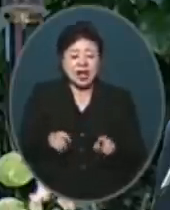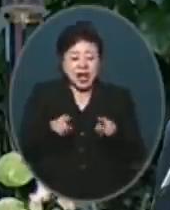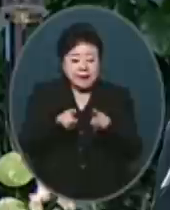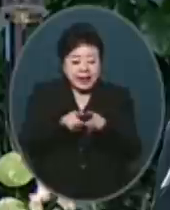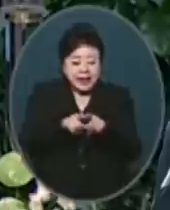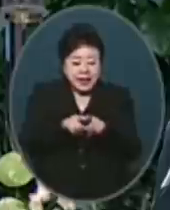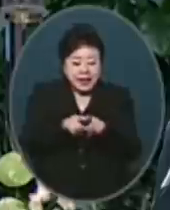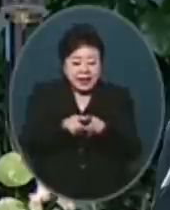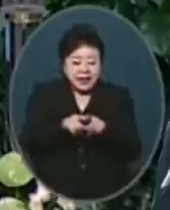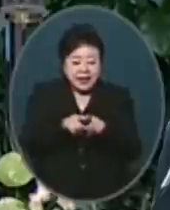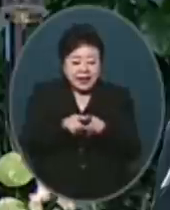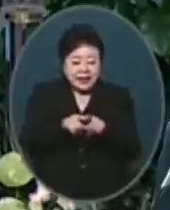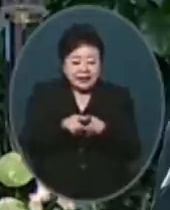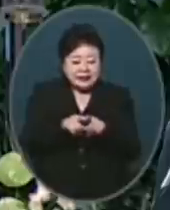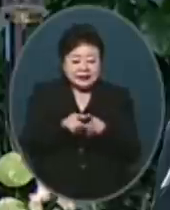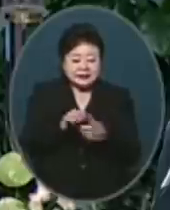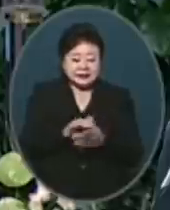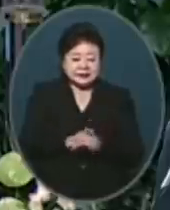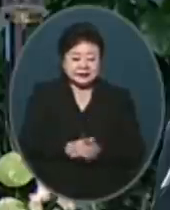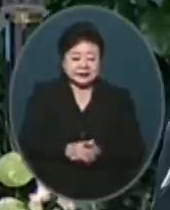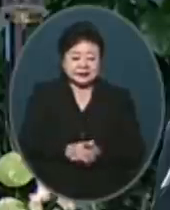같이